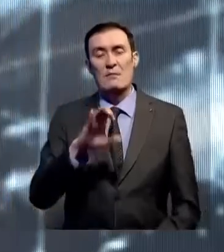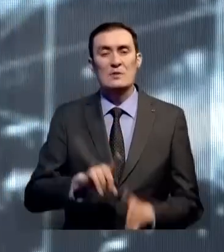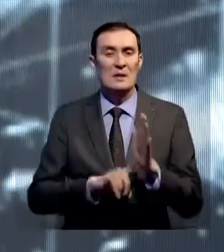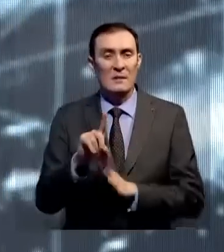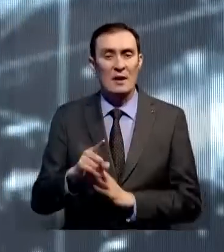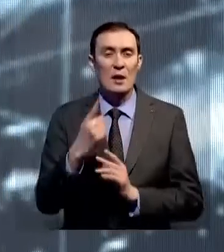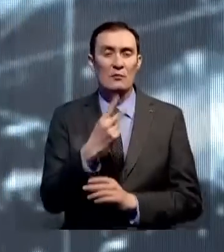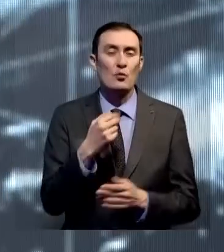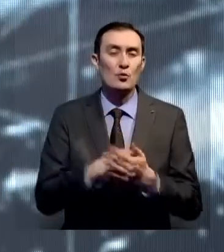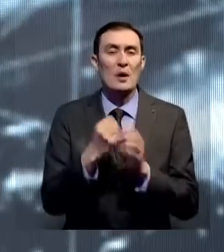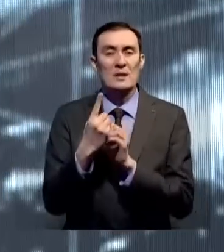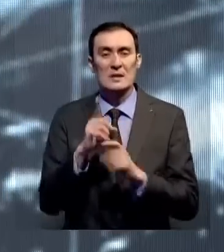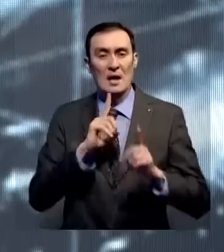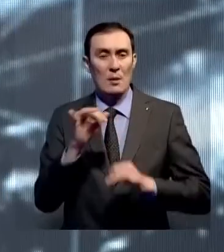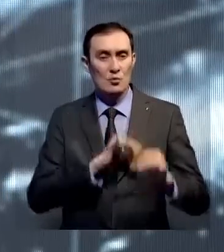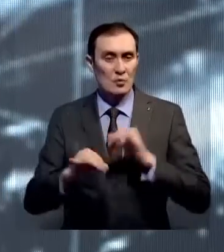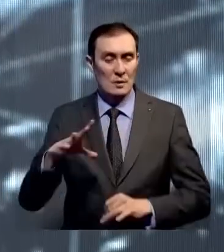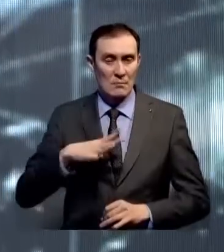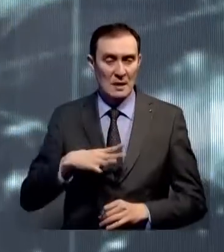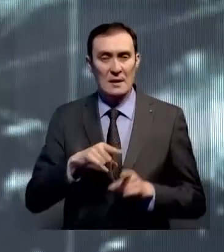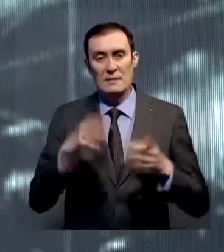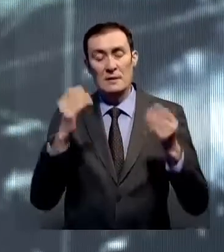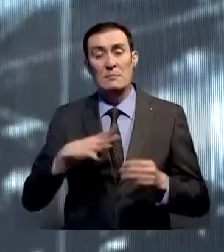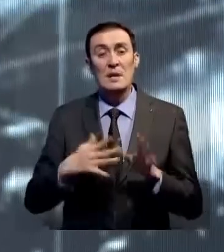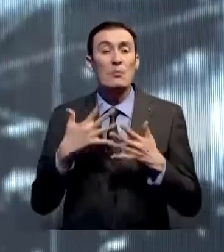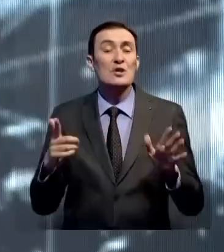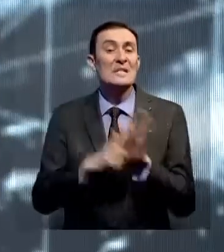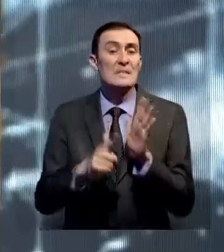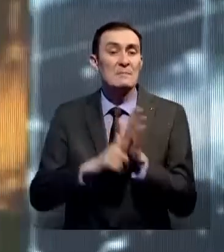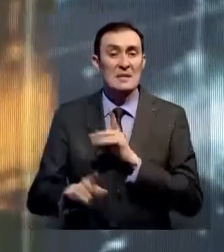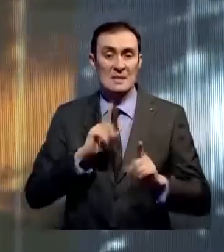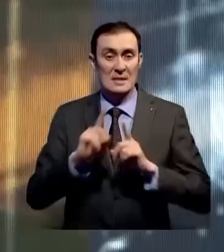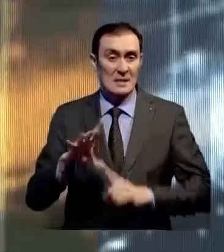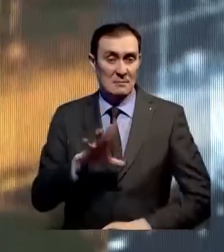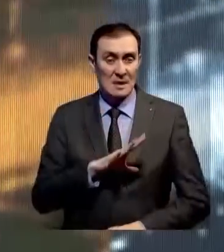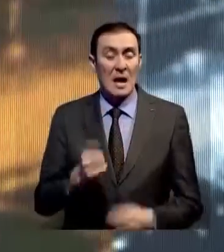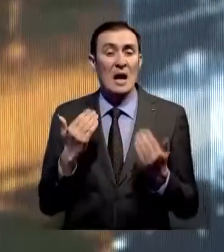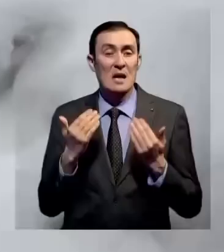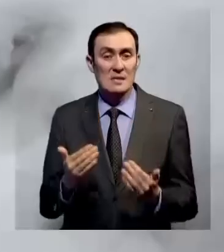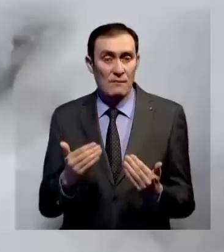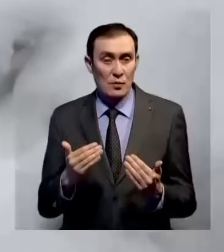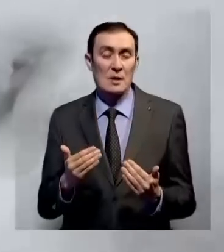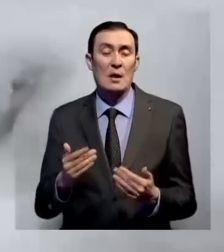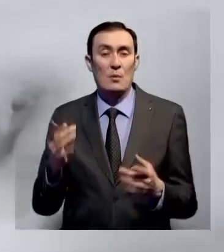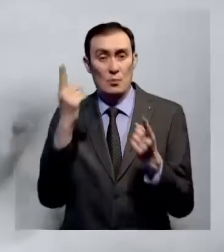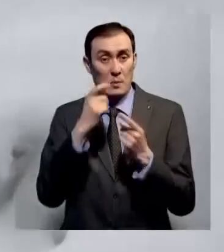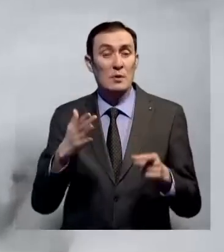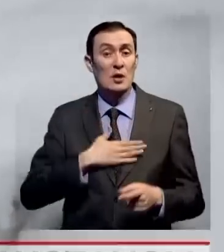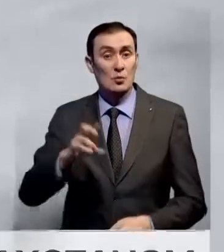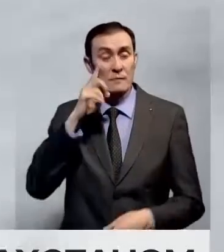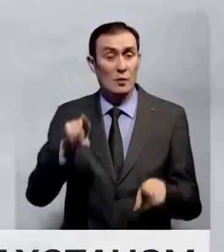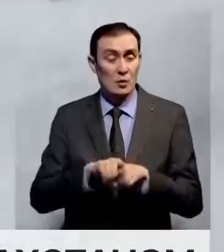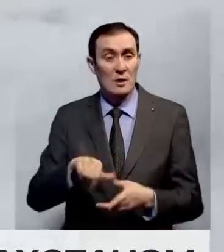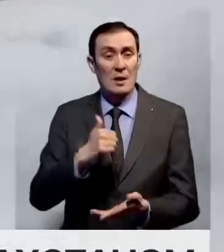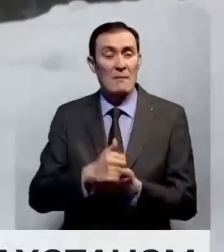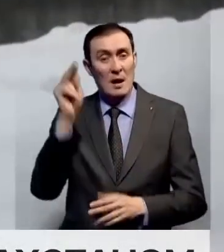стартовали от 2 до 11 обсуждений. В некоторые дни насчитывалось больше 70 панельных сессий. А сегодня упомянули и нашу страну.